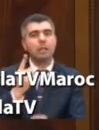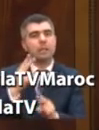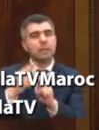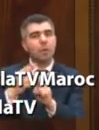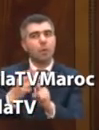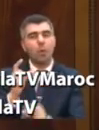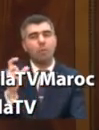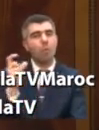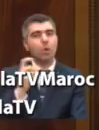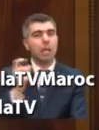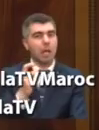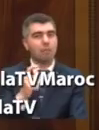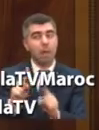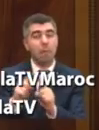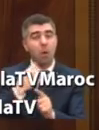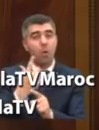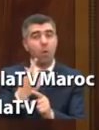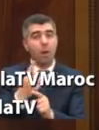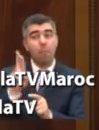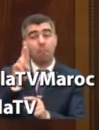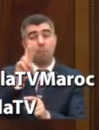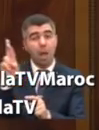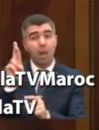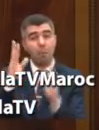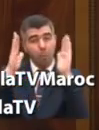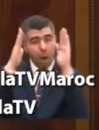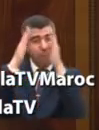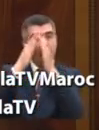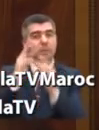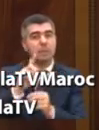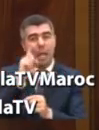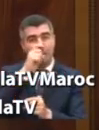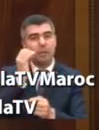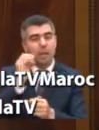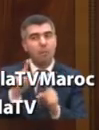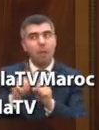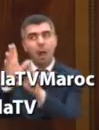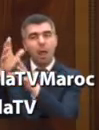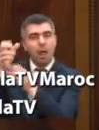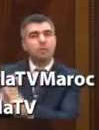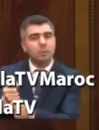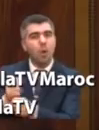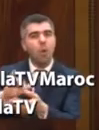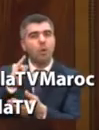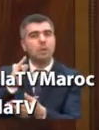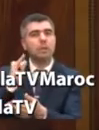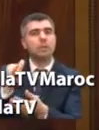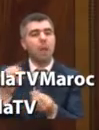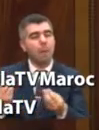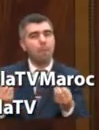بقيادة كل من الملكين المرحومين محمد الخامس والحسن الثاني تغمد الله هما بواسع